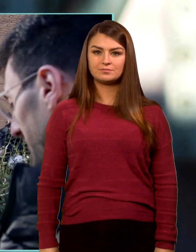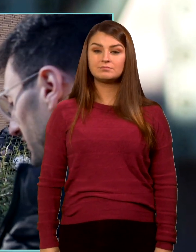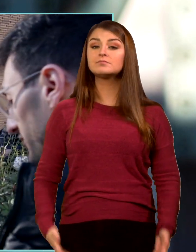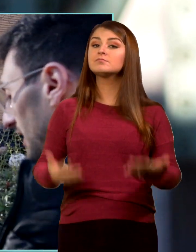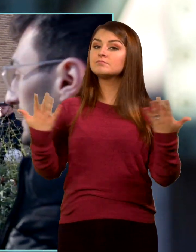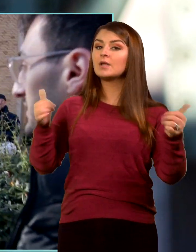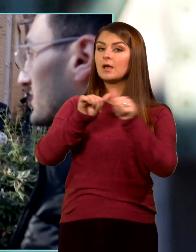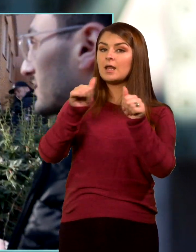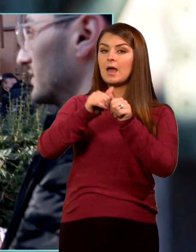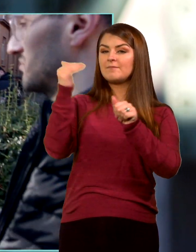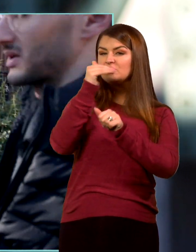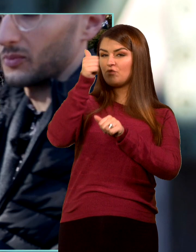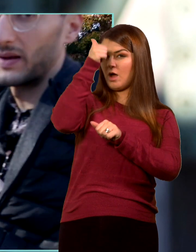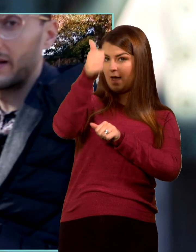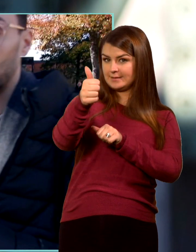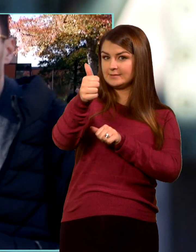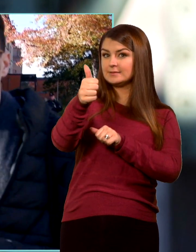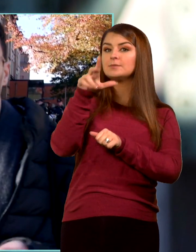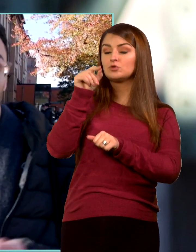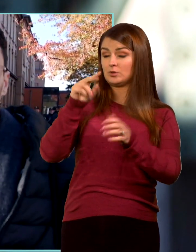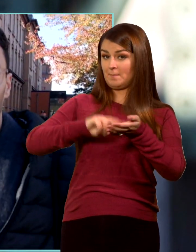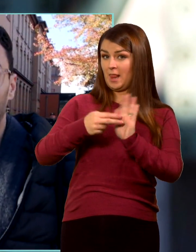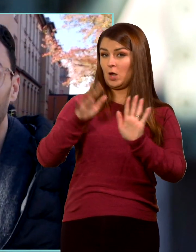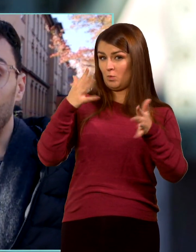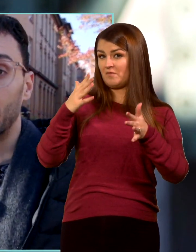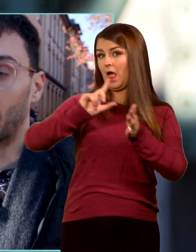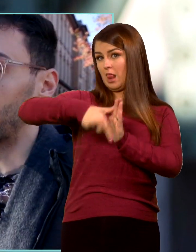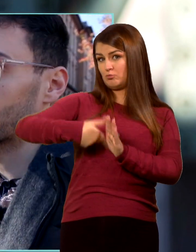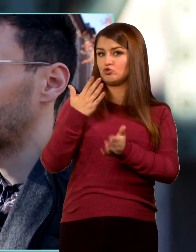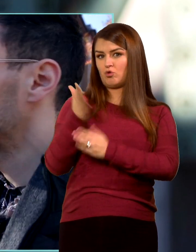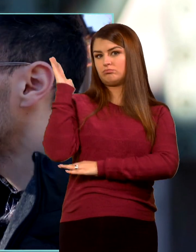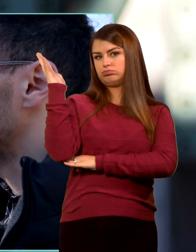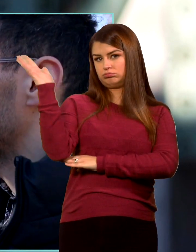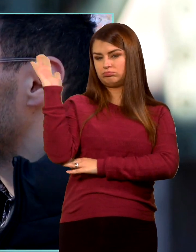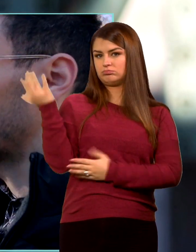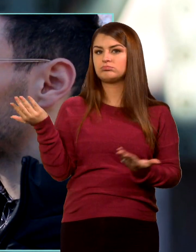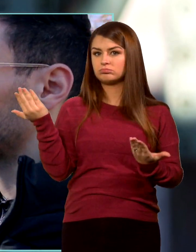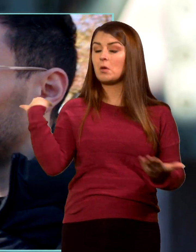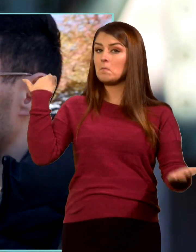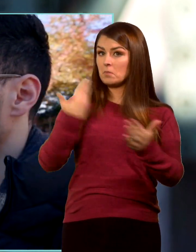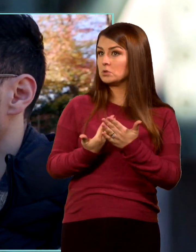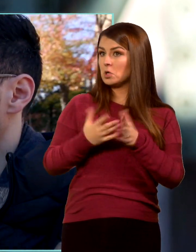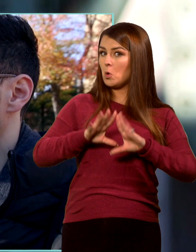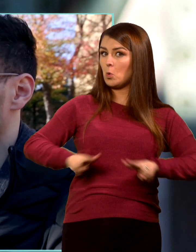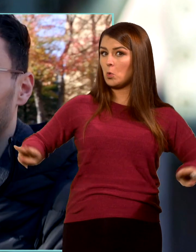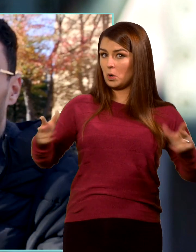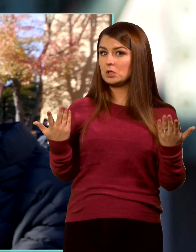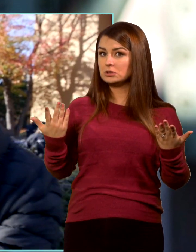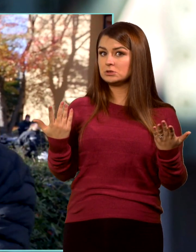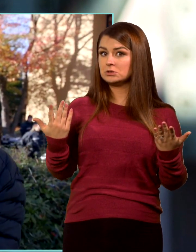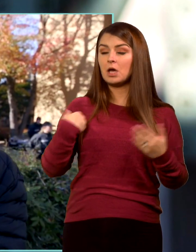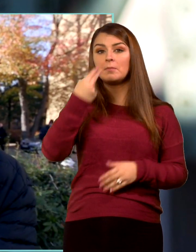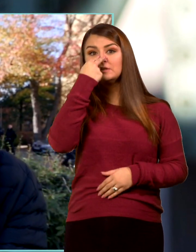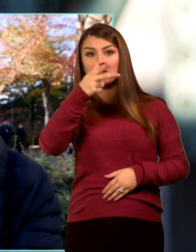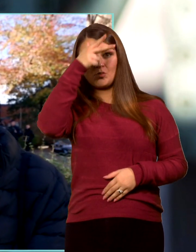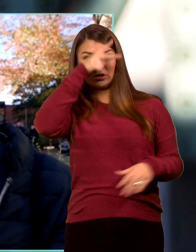Es ist jetzt knapp 12:15. Laut Plan läuft ja seit ungefähr einer halben Stunde die Vorlesung. Bis jetzt alles mega ruhig. Wenn ich mir aber auch